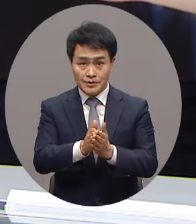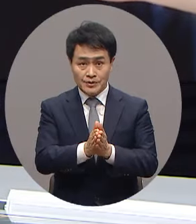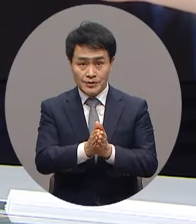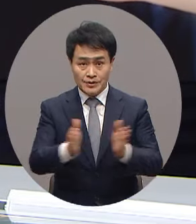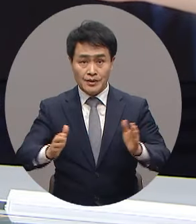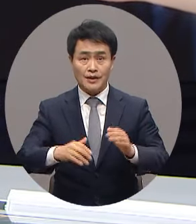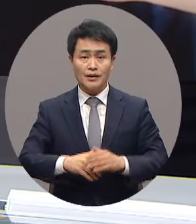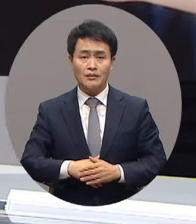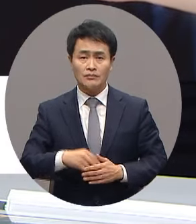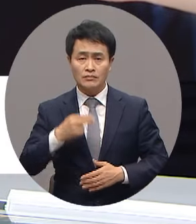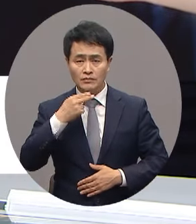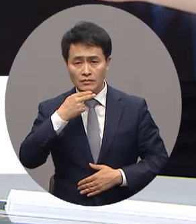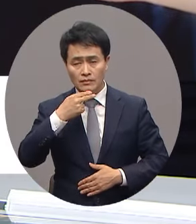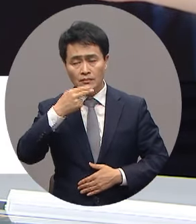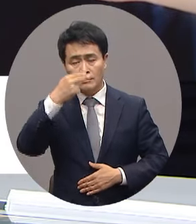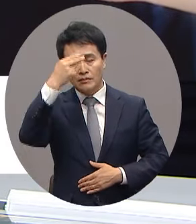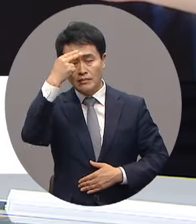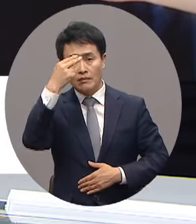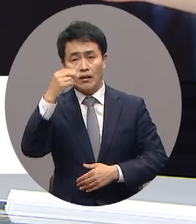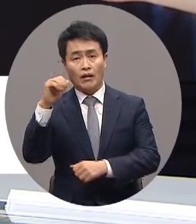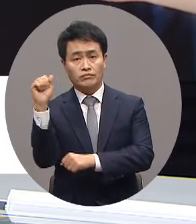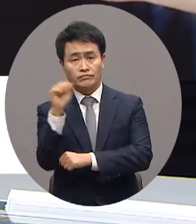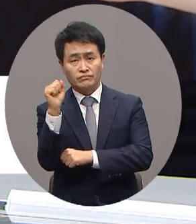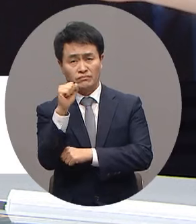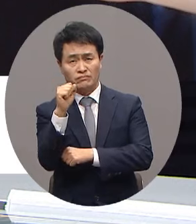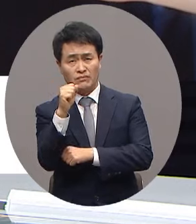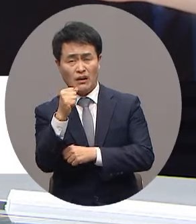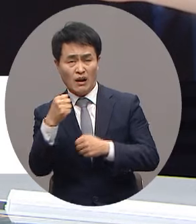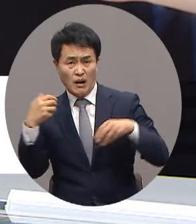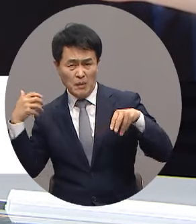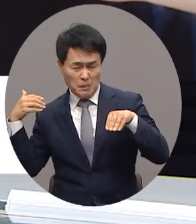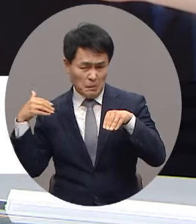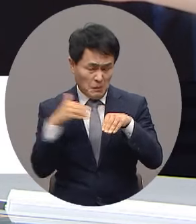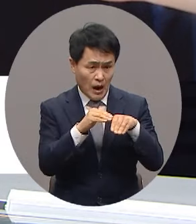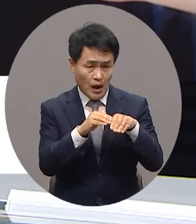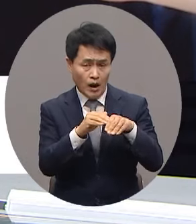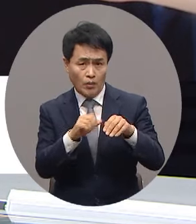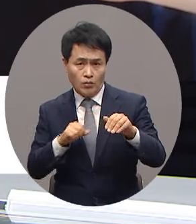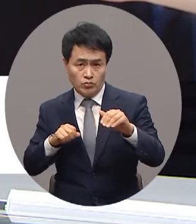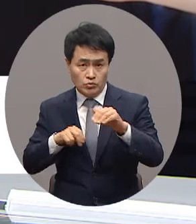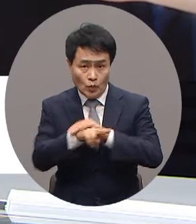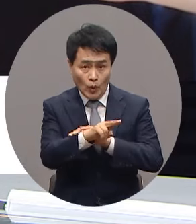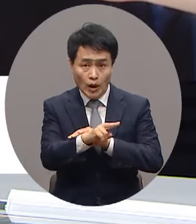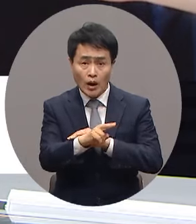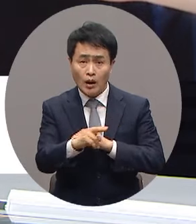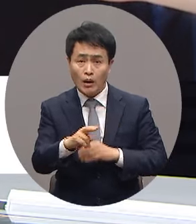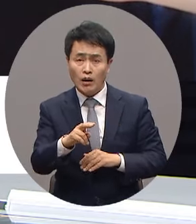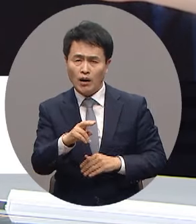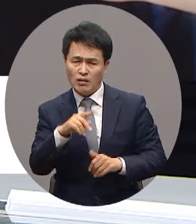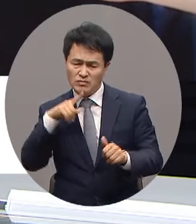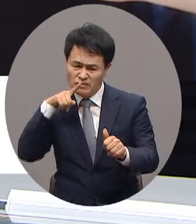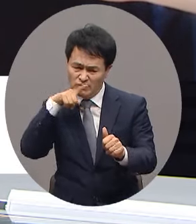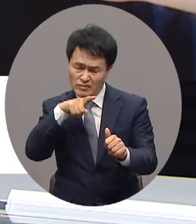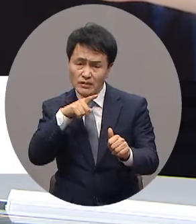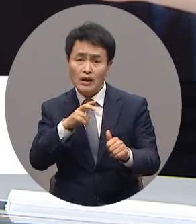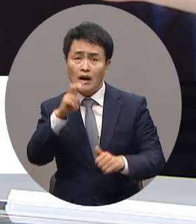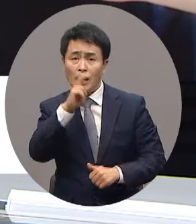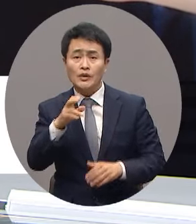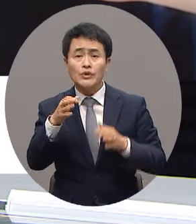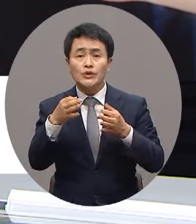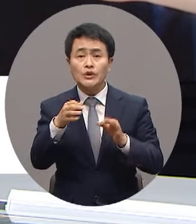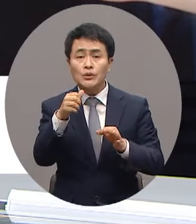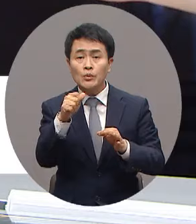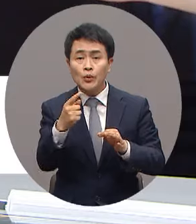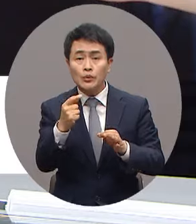뉴스입니다 술을 마시고 운전을 하다 사고를 낸 뒤 도망간 혐의를 받고 있는 가수 김호중 씨에 대한 영장 실질 심사가